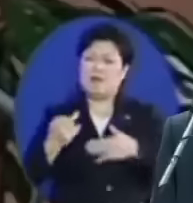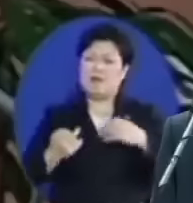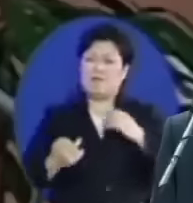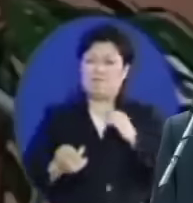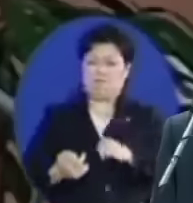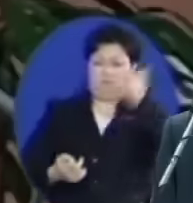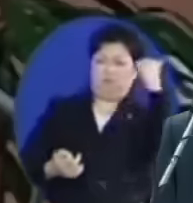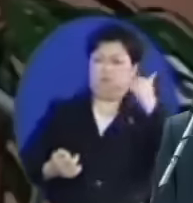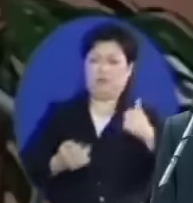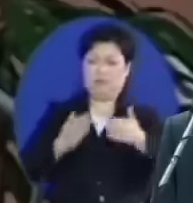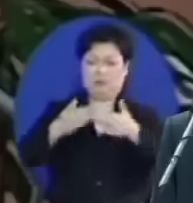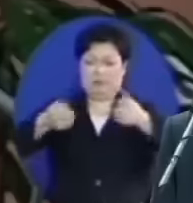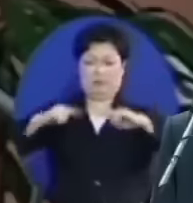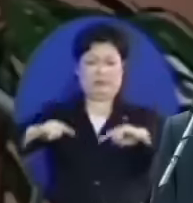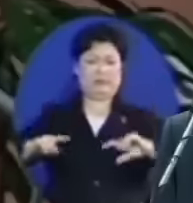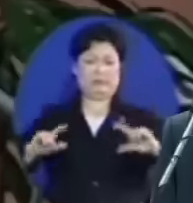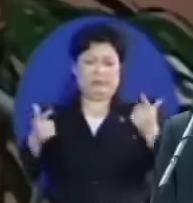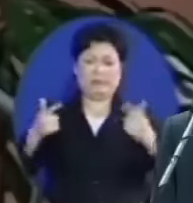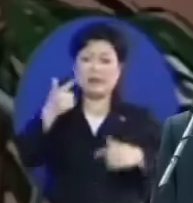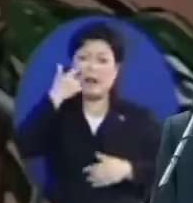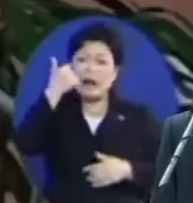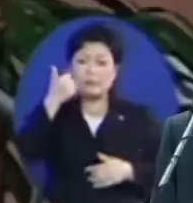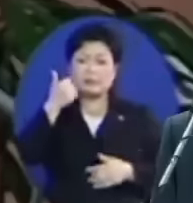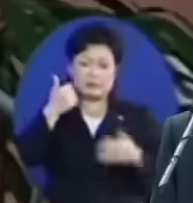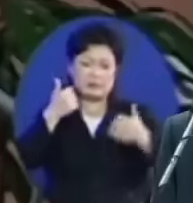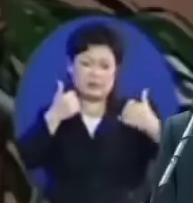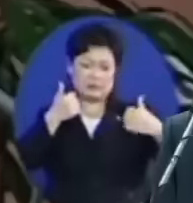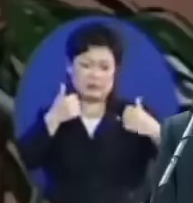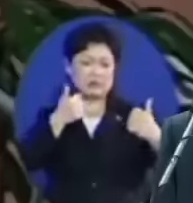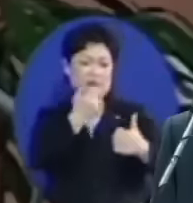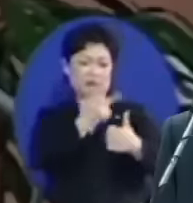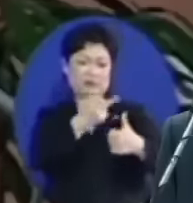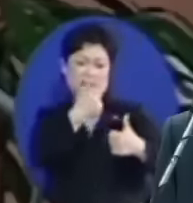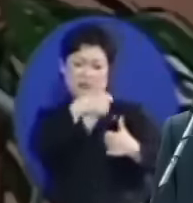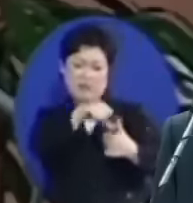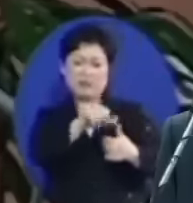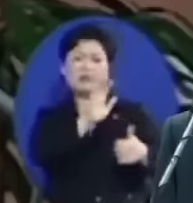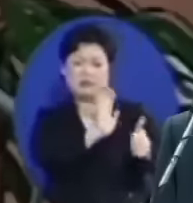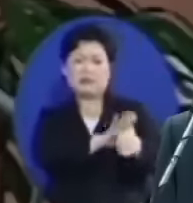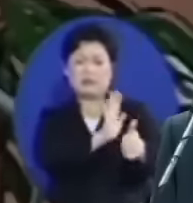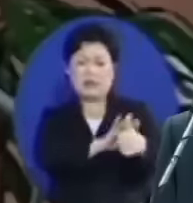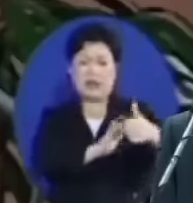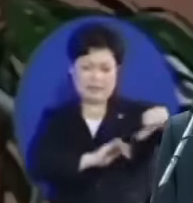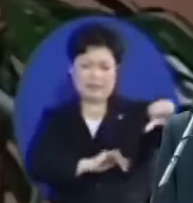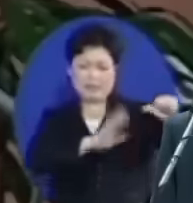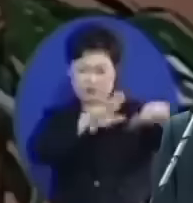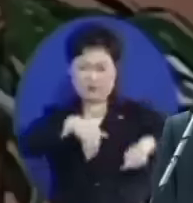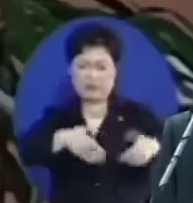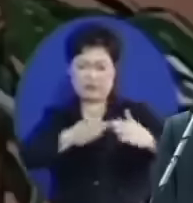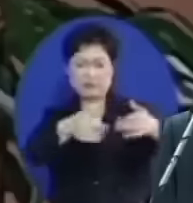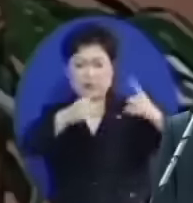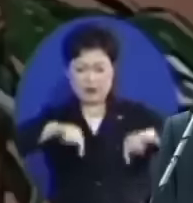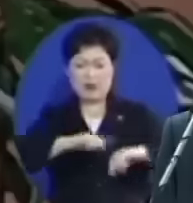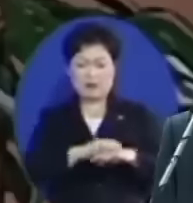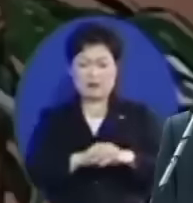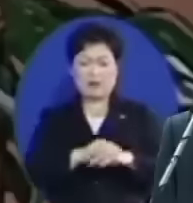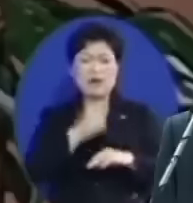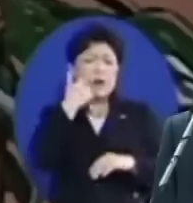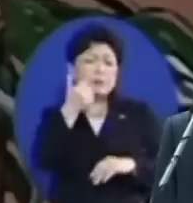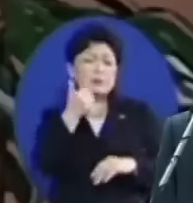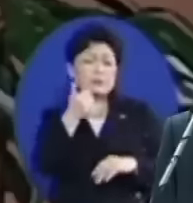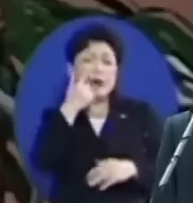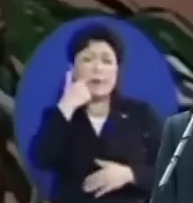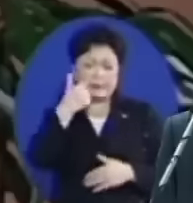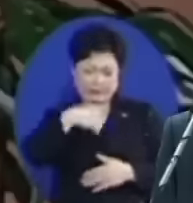안 들어옵니다. 그 아버지가 가서 예 집에 들어오너라 아버지